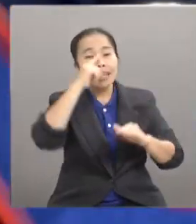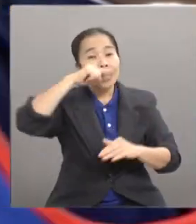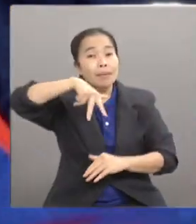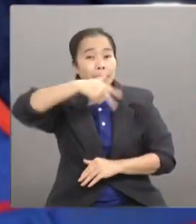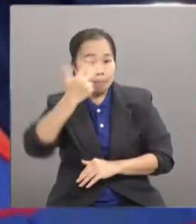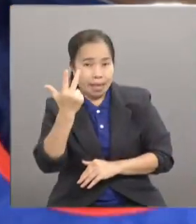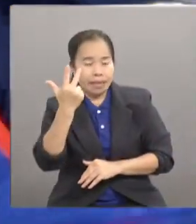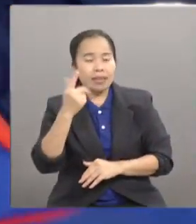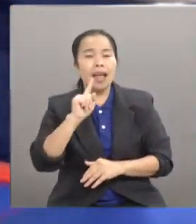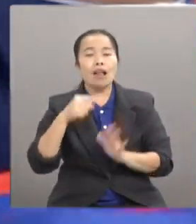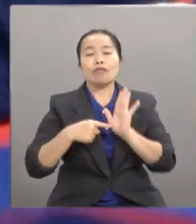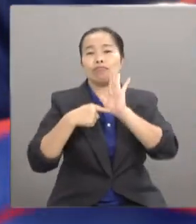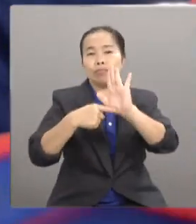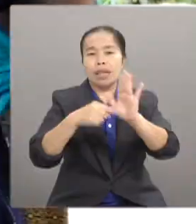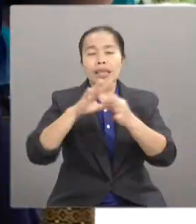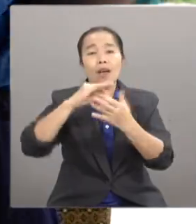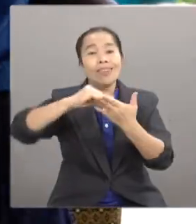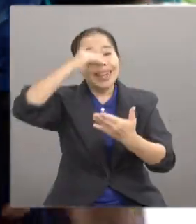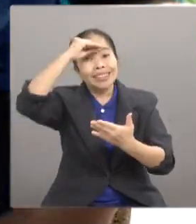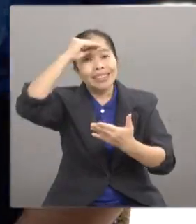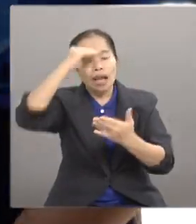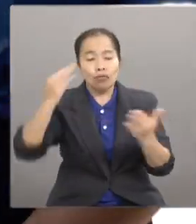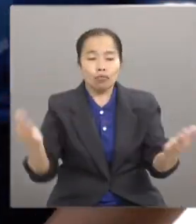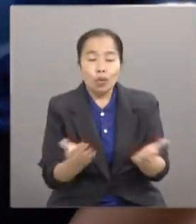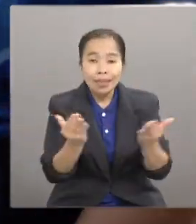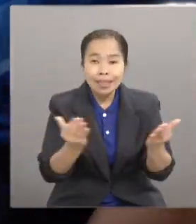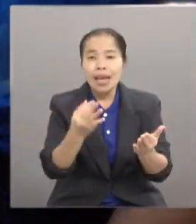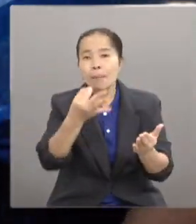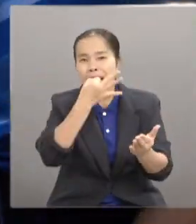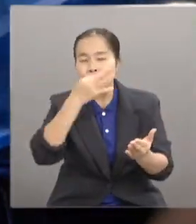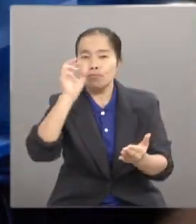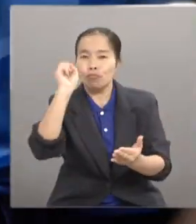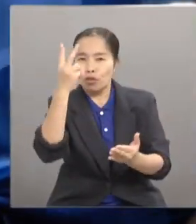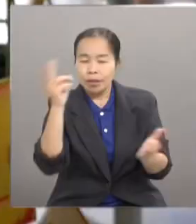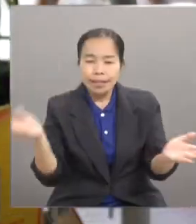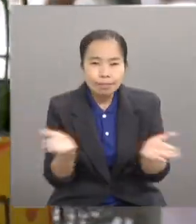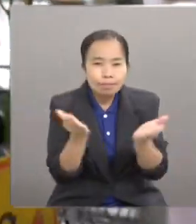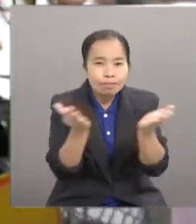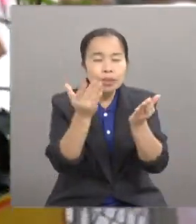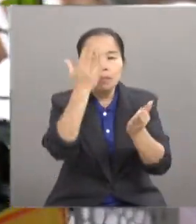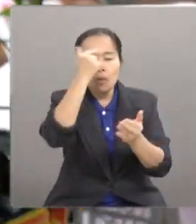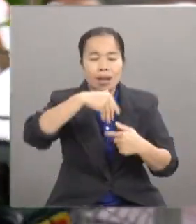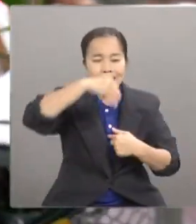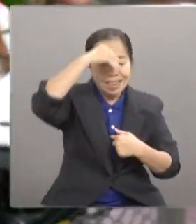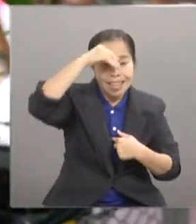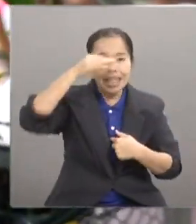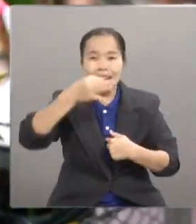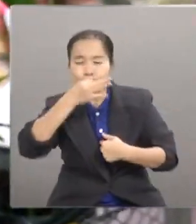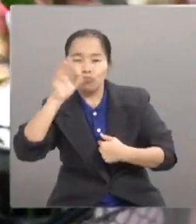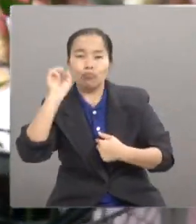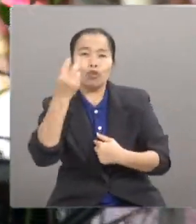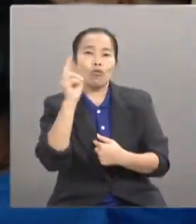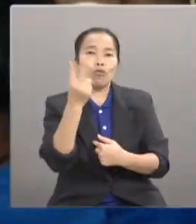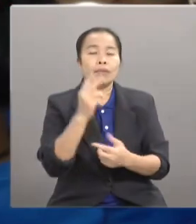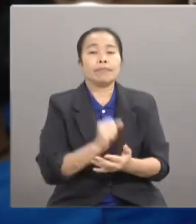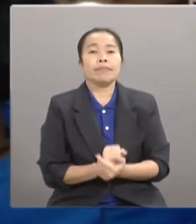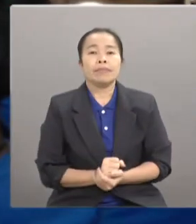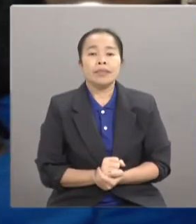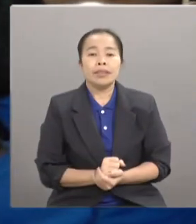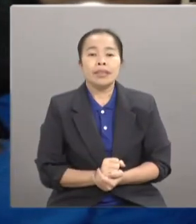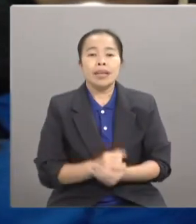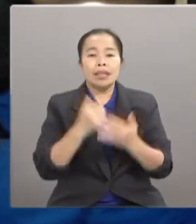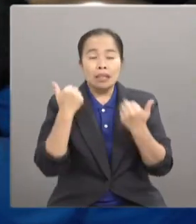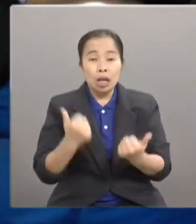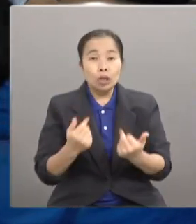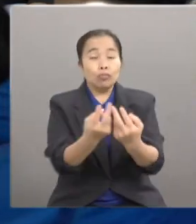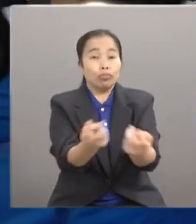ำเสนอแ่มมการจากการศึกษาที่ส่งเสริมอาชีพให้กบนักเรียนเพื่รองรบการเปลยแลงของโลกกทำงในอนาคตซึใ